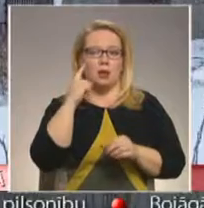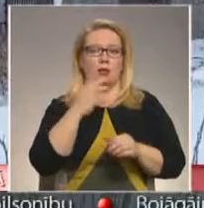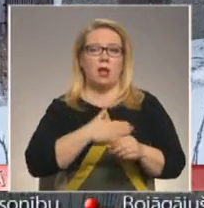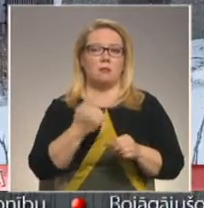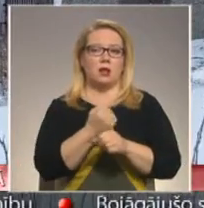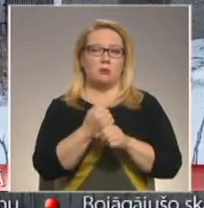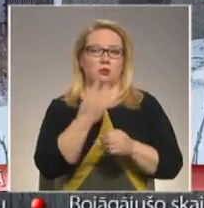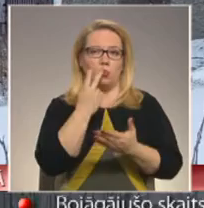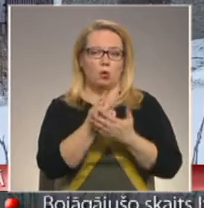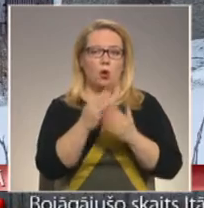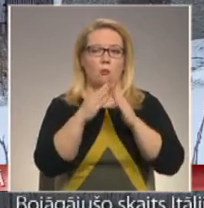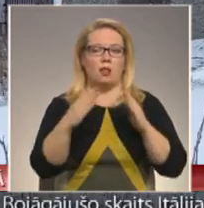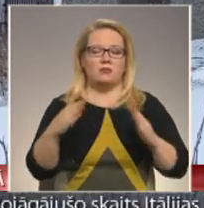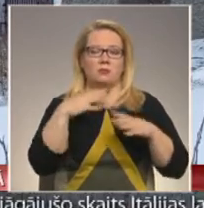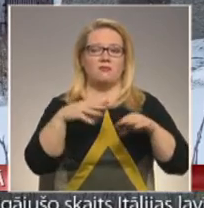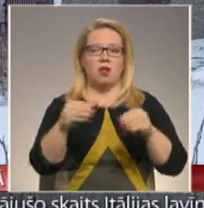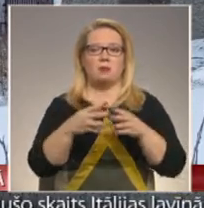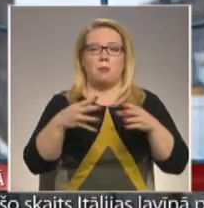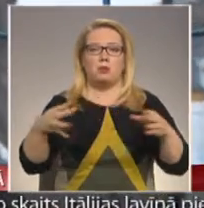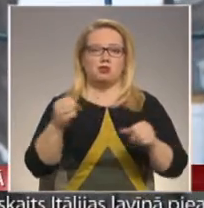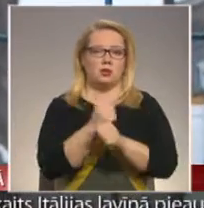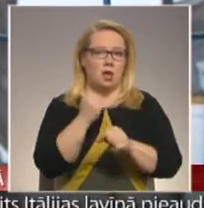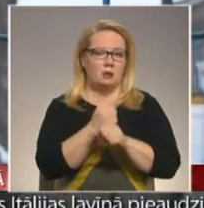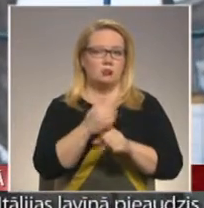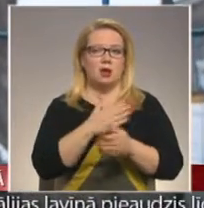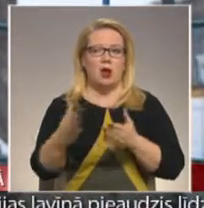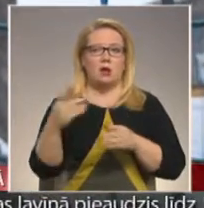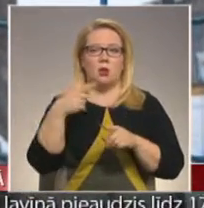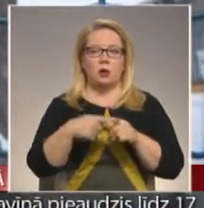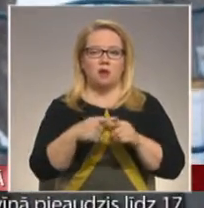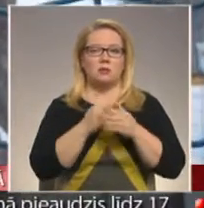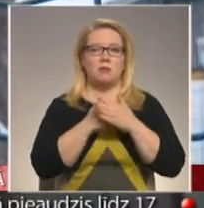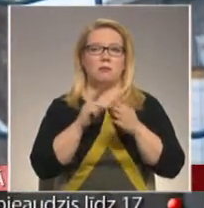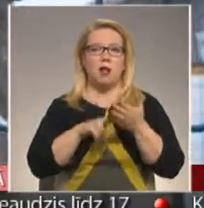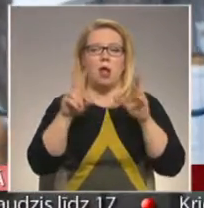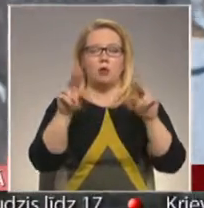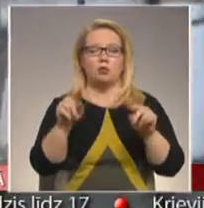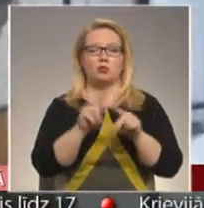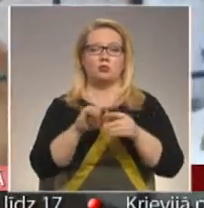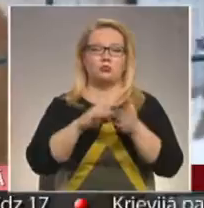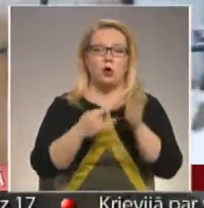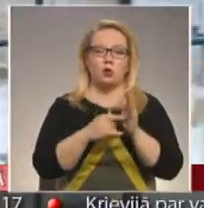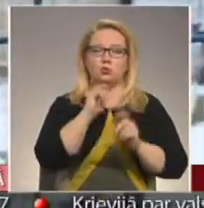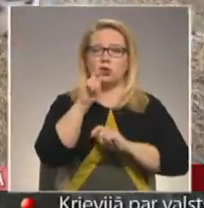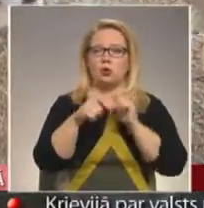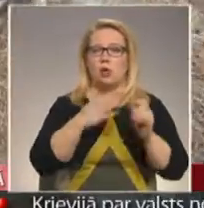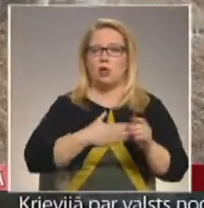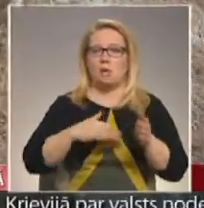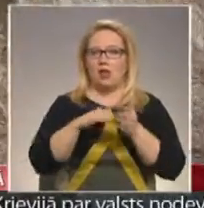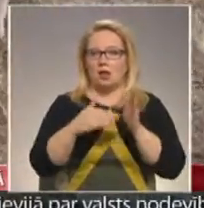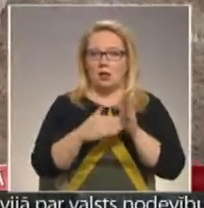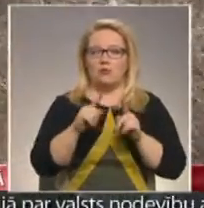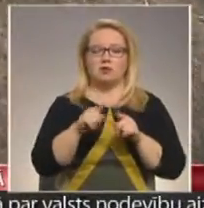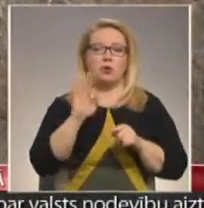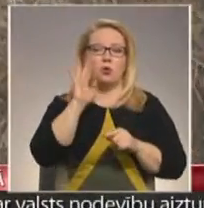Jau drīzumā patversmē iecerēts veikt paplašināšanas darbus, kārtējo reizi paļaujoties uz projektu un ziedotāju labvēlību. Patversmes darbinieki gan cer, ka turpmāk